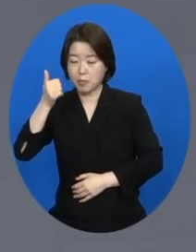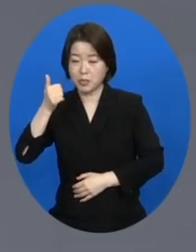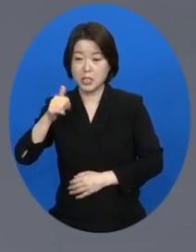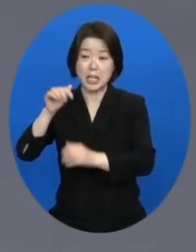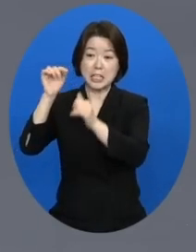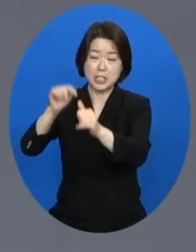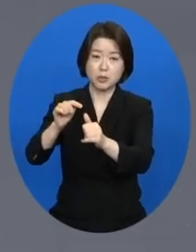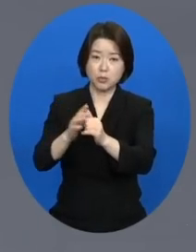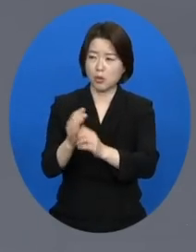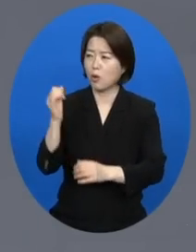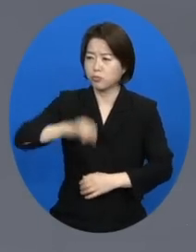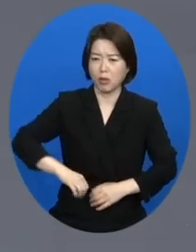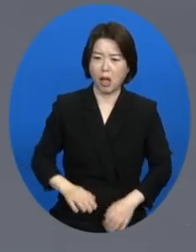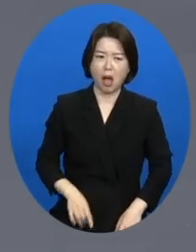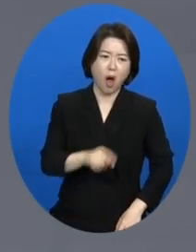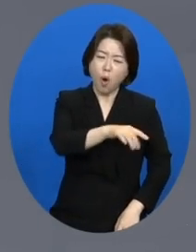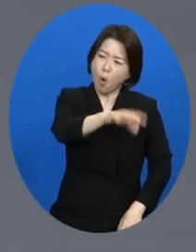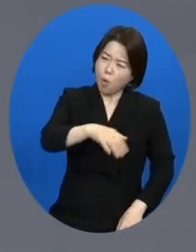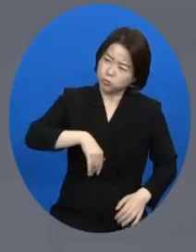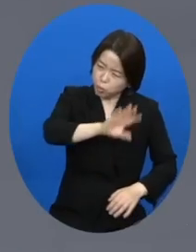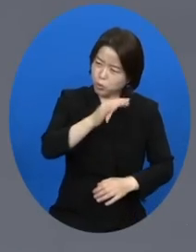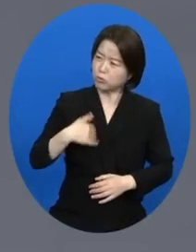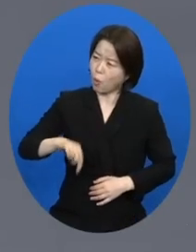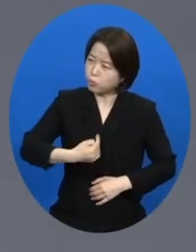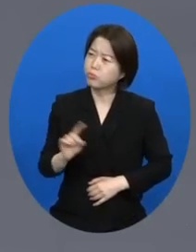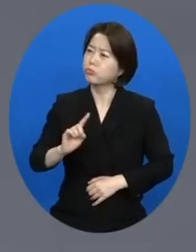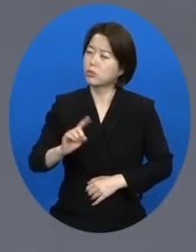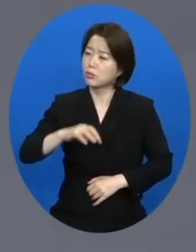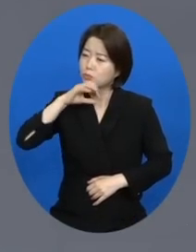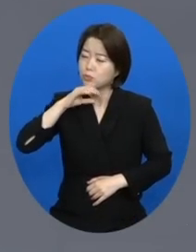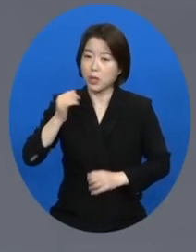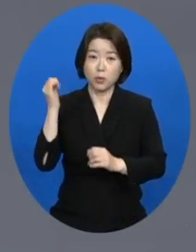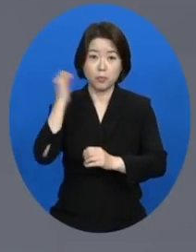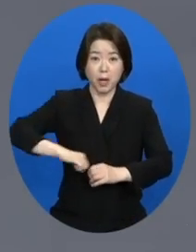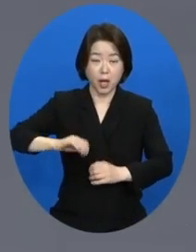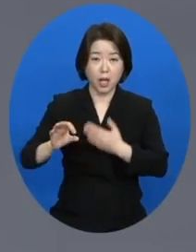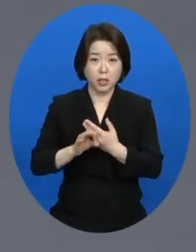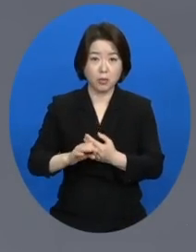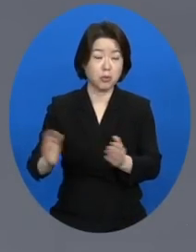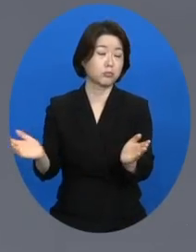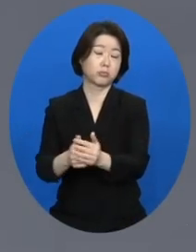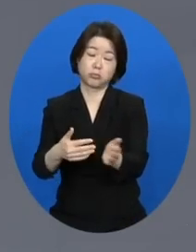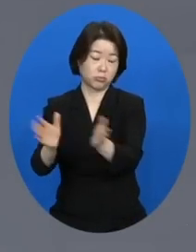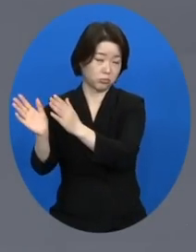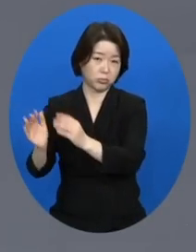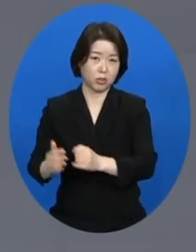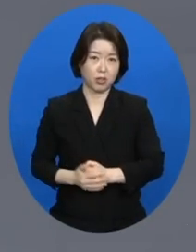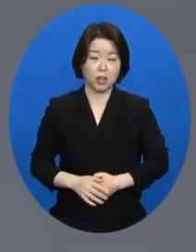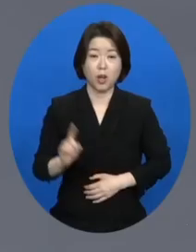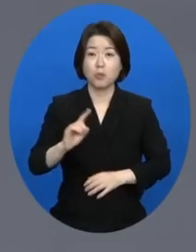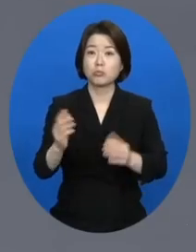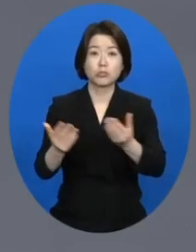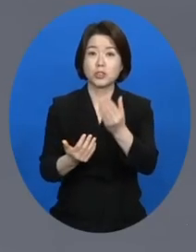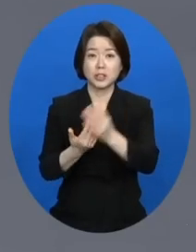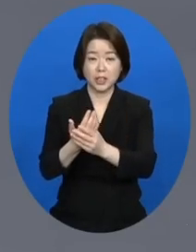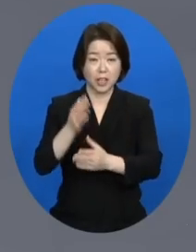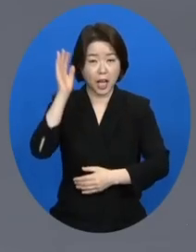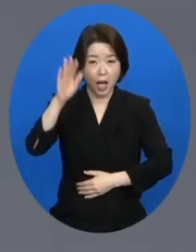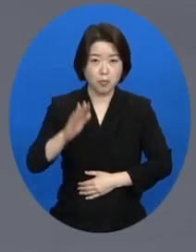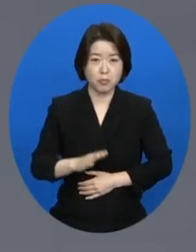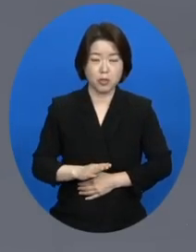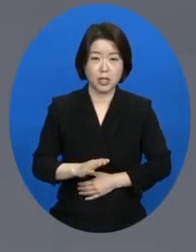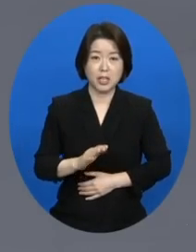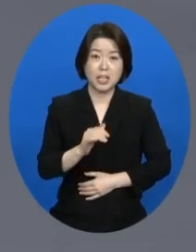아 거기가 어딘데 저 혼자 갑니까? 저 안 갈 거예요. 그걸로 끝난 거예요. 그러면 어떤 일이 벌어지냐면 나중에